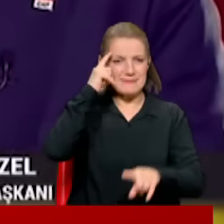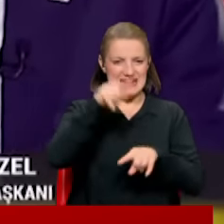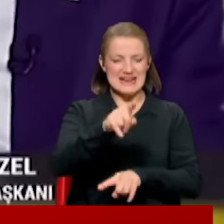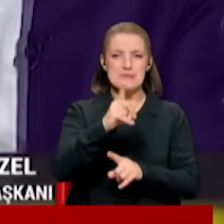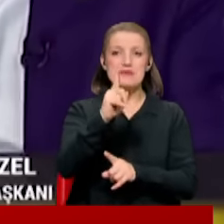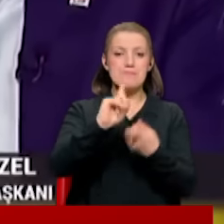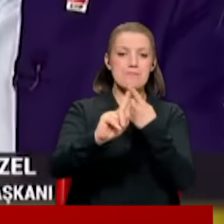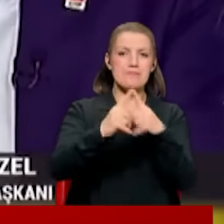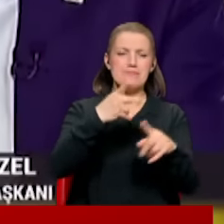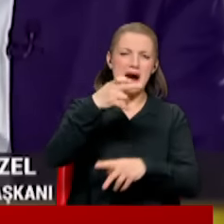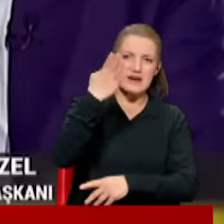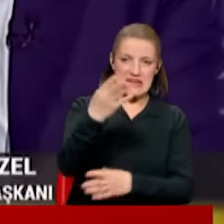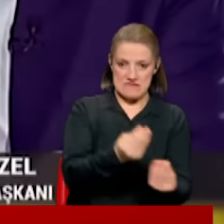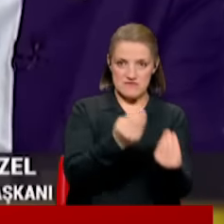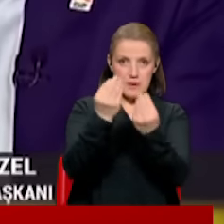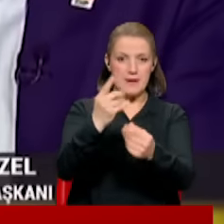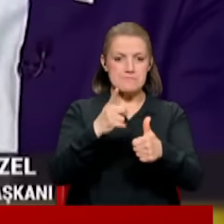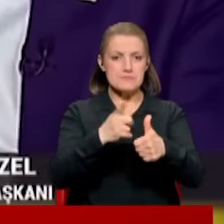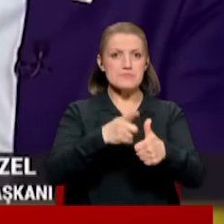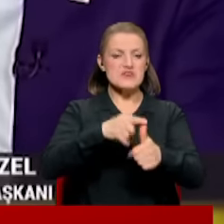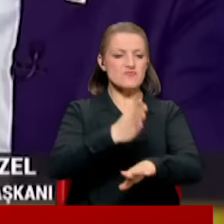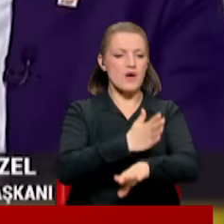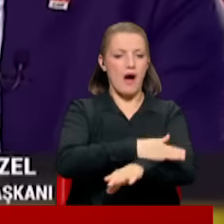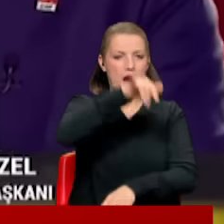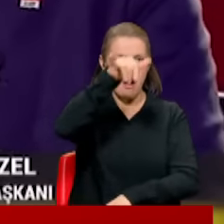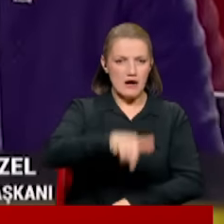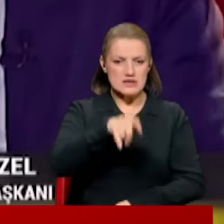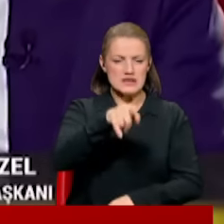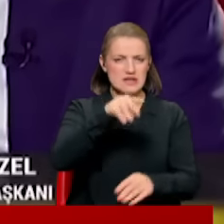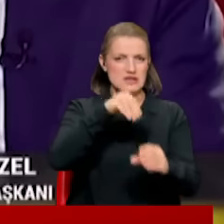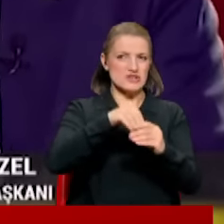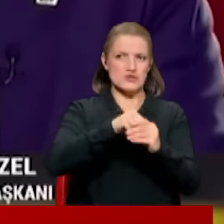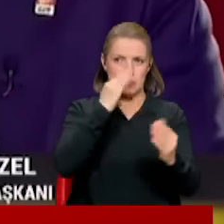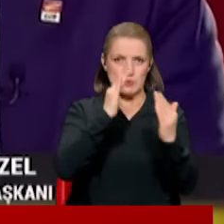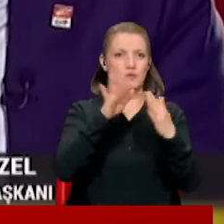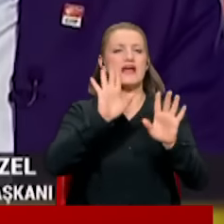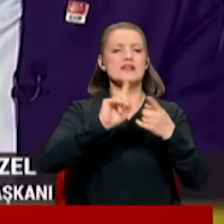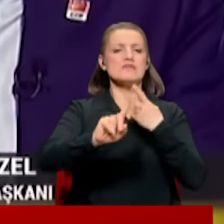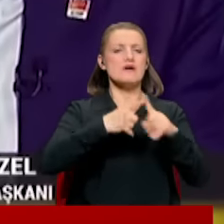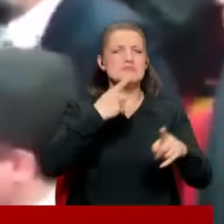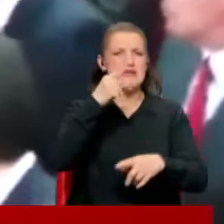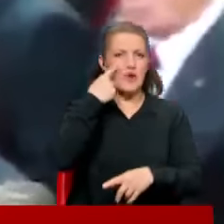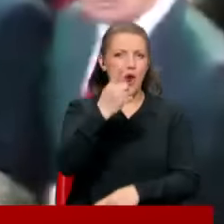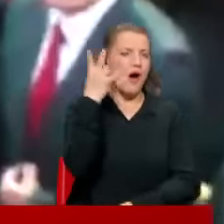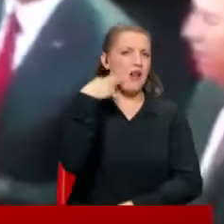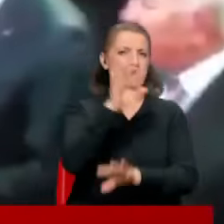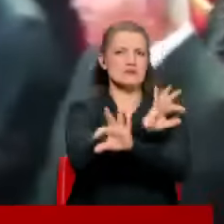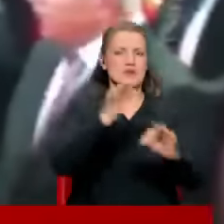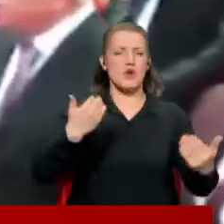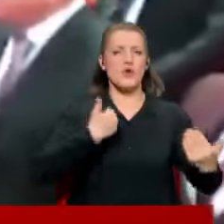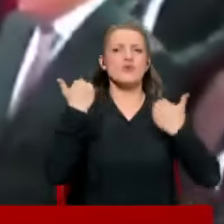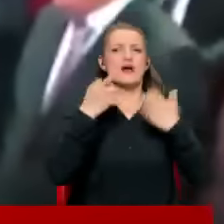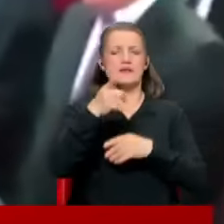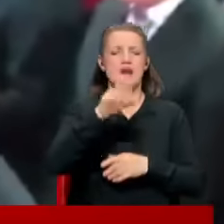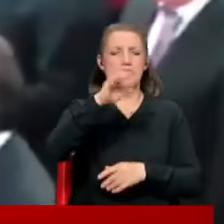partiye verilmesi, birincisi vatandaşlık hakları açısından büyük bir ihlaldir. Siyaseten büyük bir ahlaksızlıktır. Yozgat AK Parti